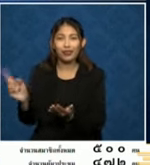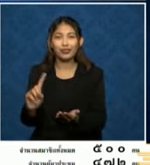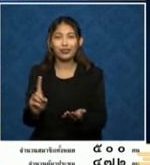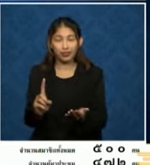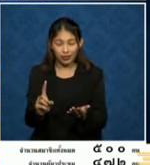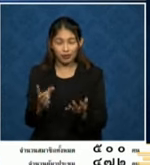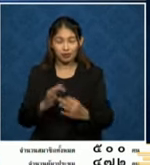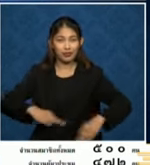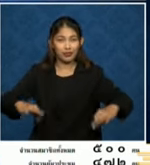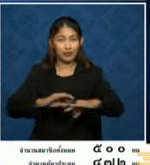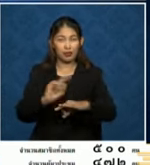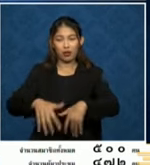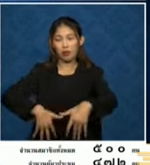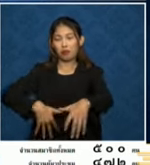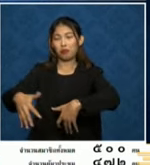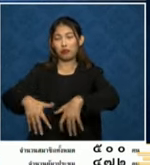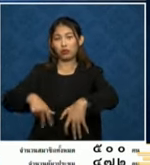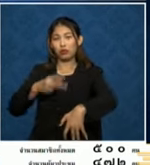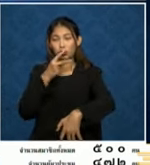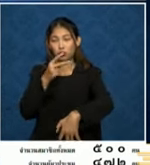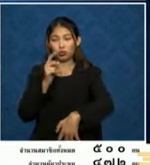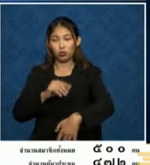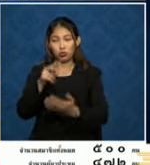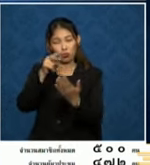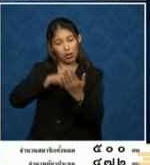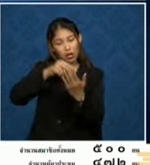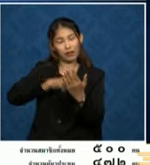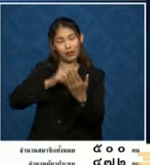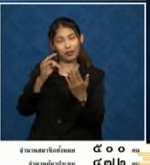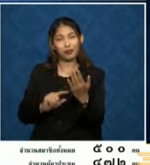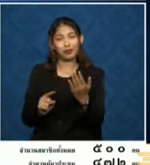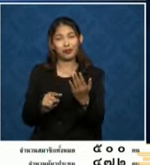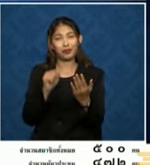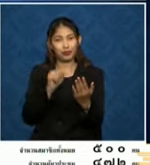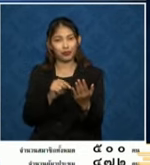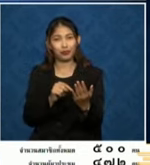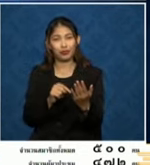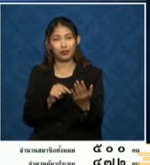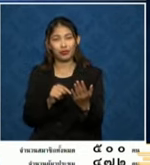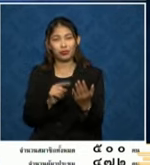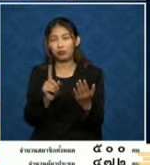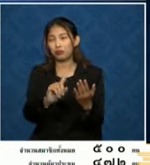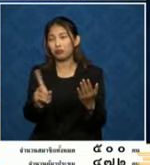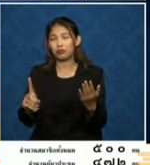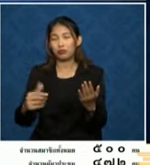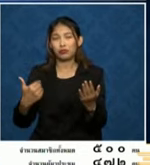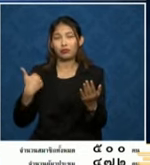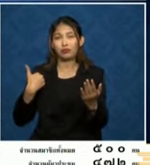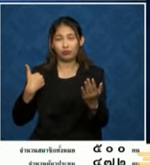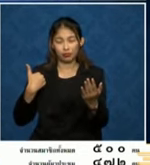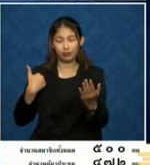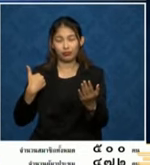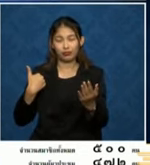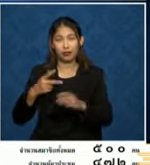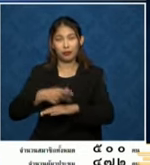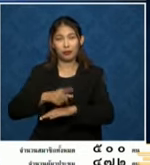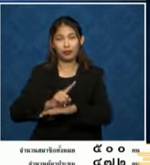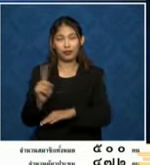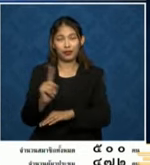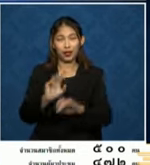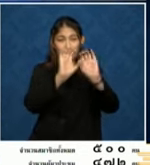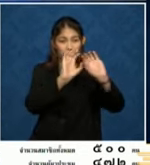และสำคัญกว่านั้นครับประชาชนทั่วไปสามารถหาอ่านรายงานการศึกษานี้ได้ที่ไหนบ้างท่านประธานครับการที่รัฐบา